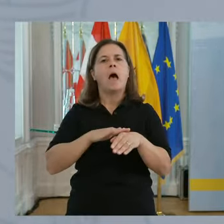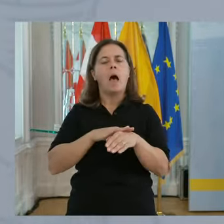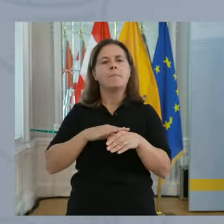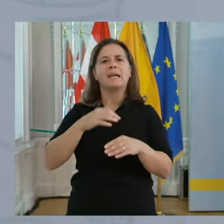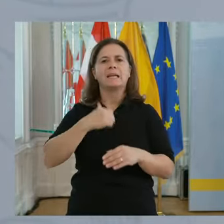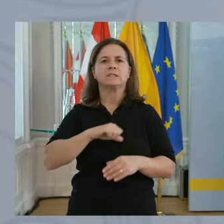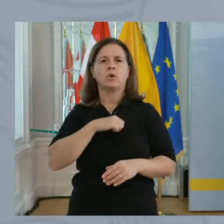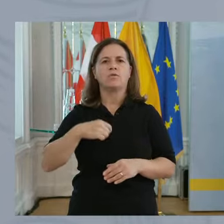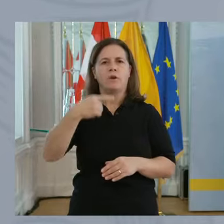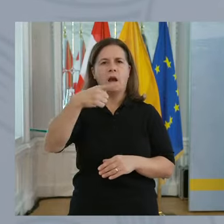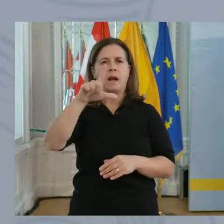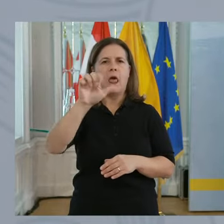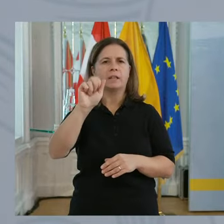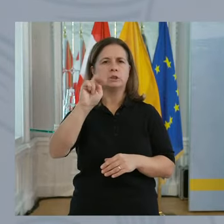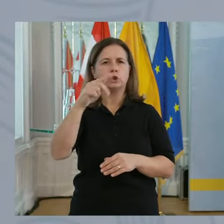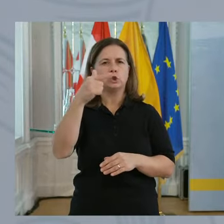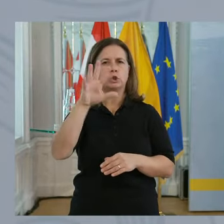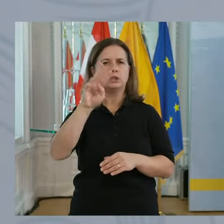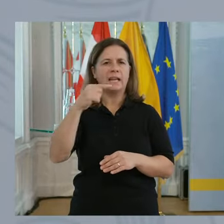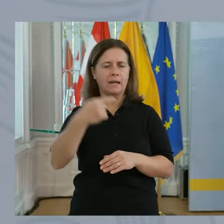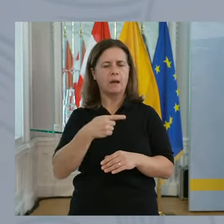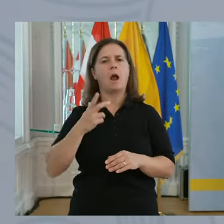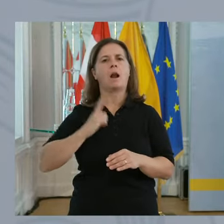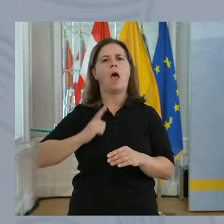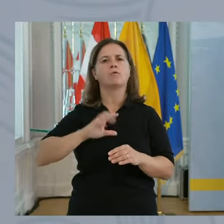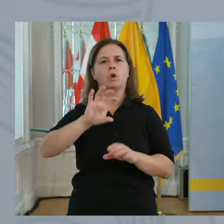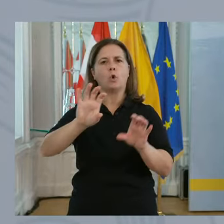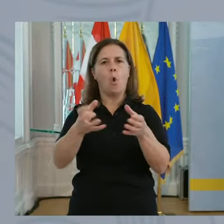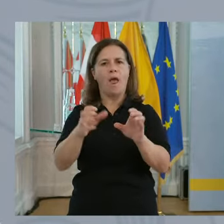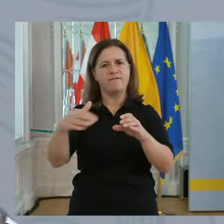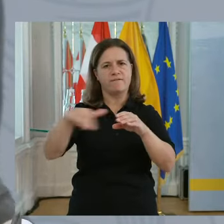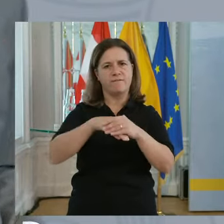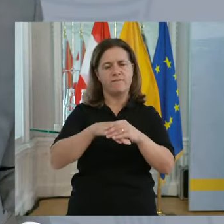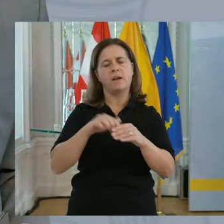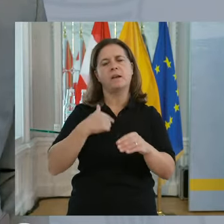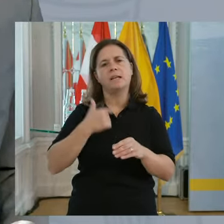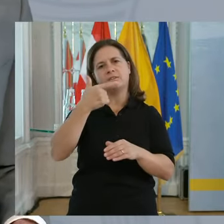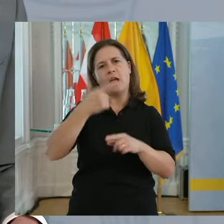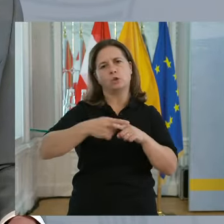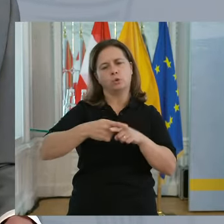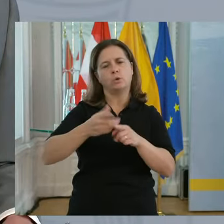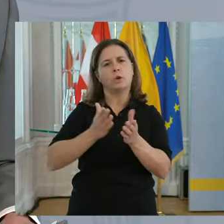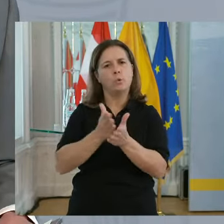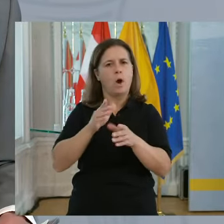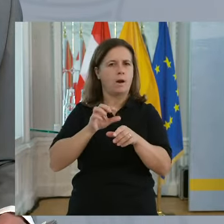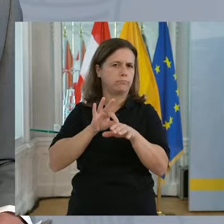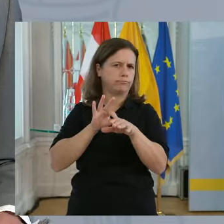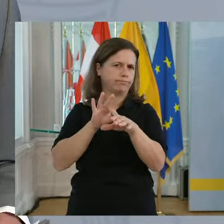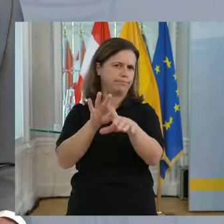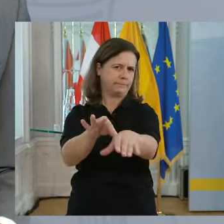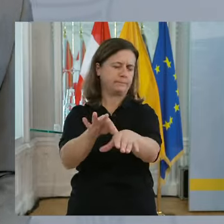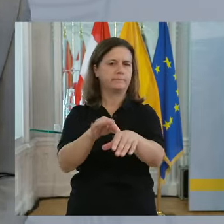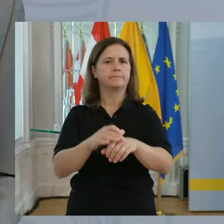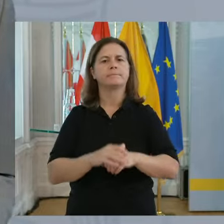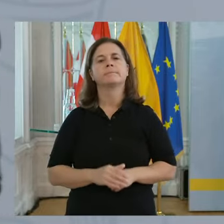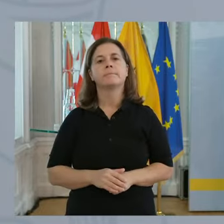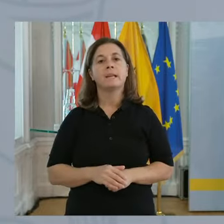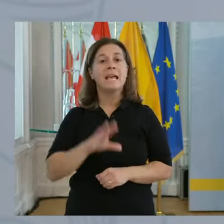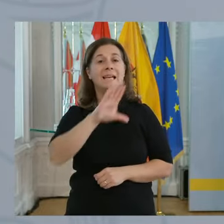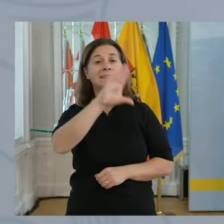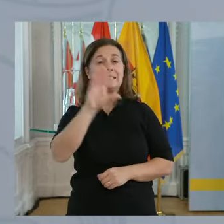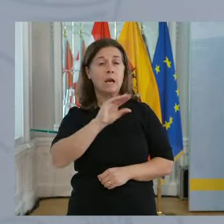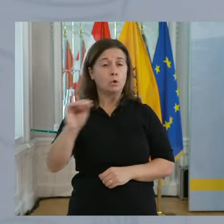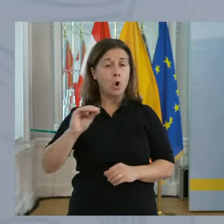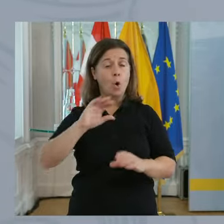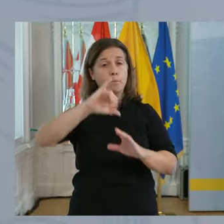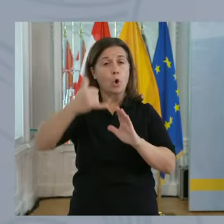ORF Aktuellen Dienst in Klagenfurt und ich darf Sie durch die nächsten 2 Stunden begleiten. Der Zero Project